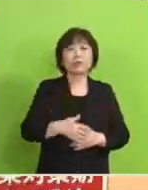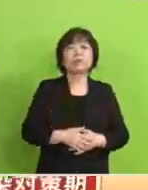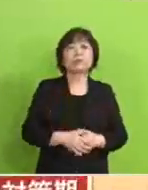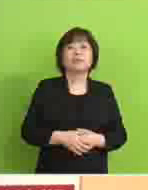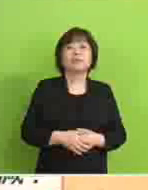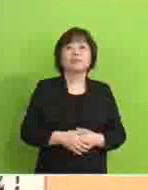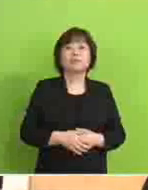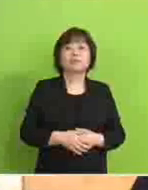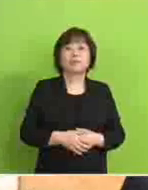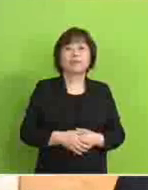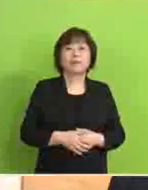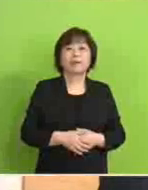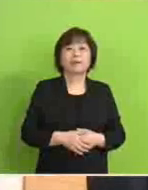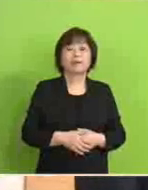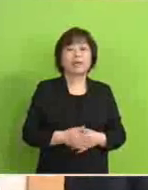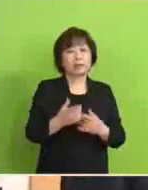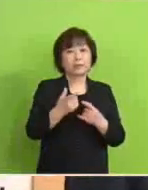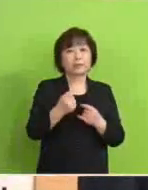ですね、